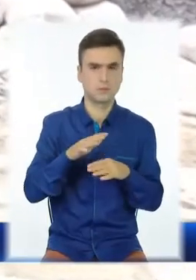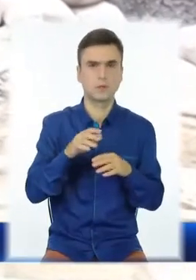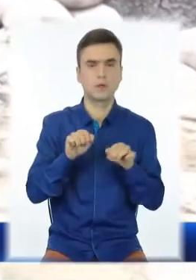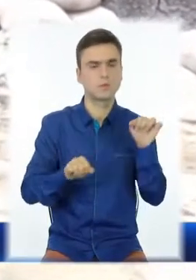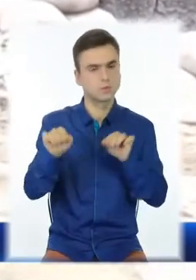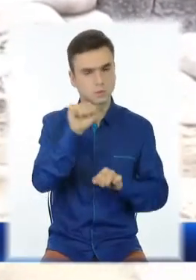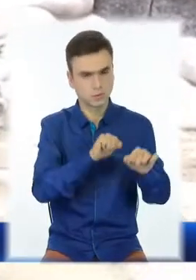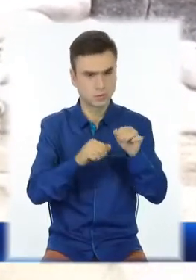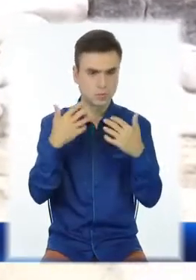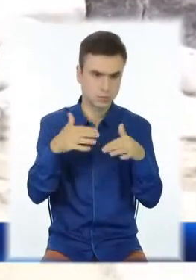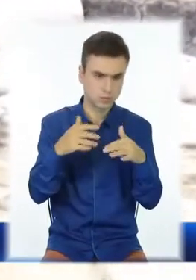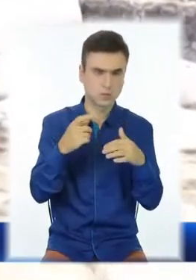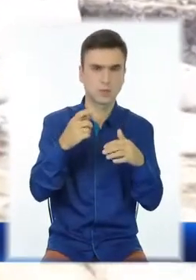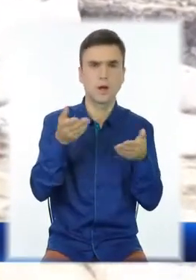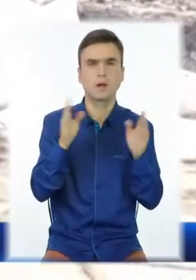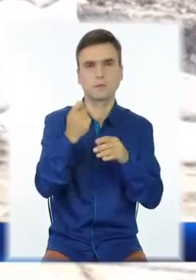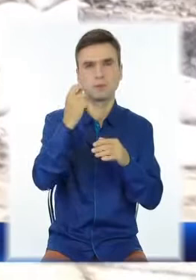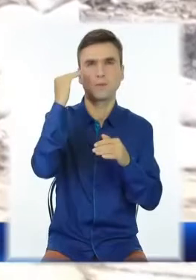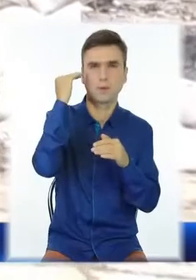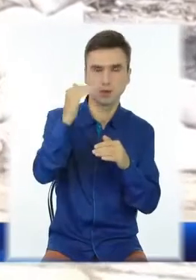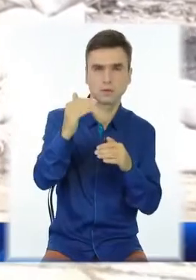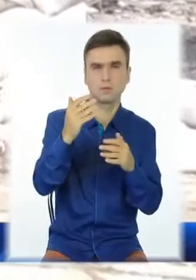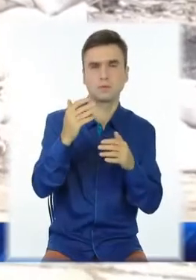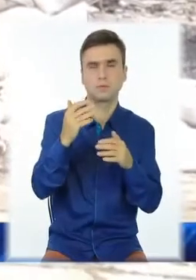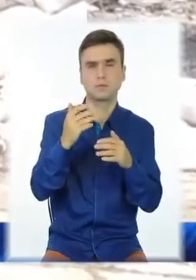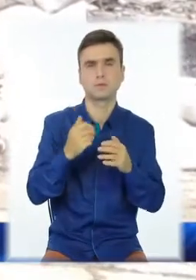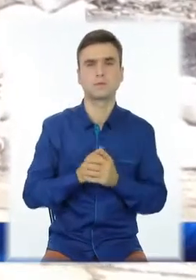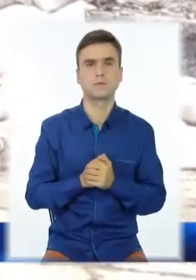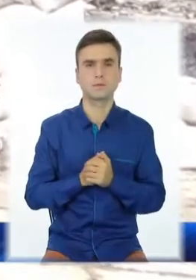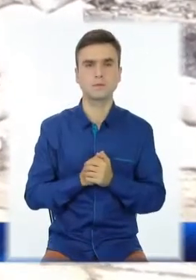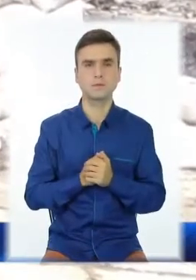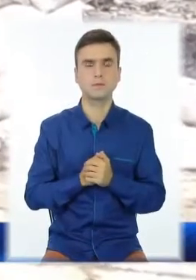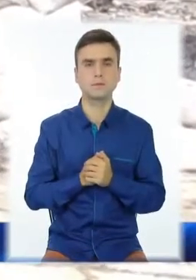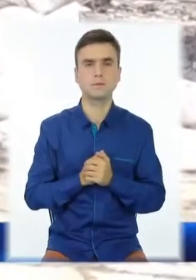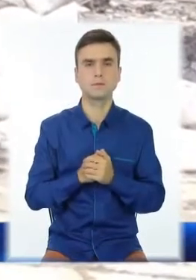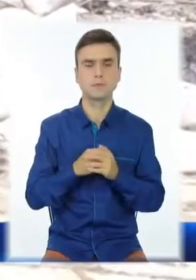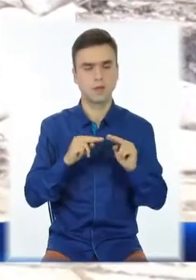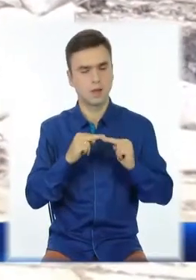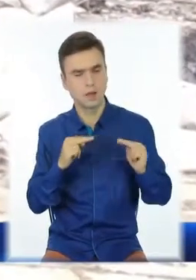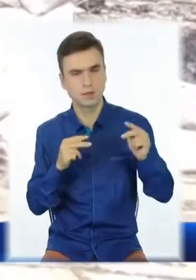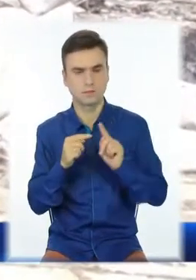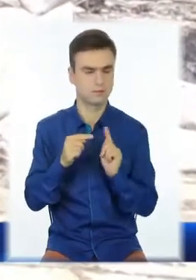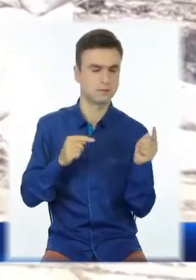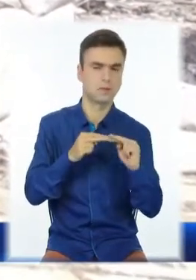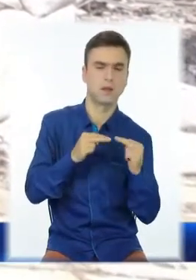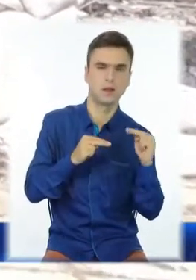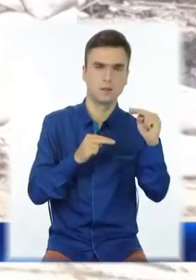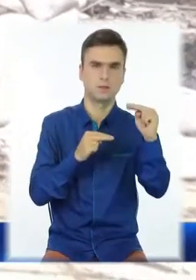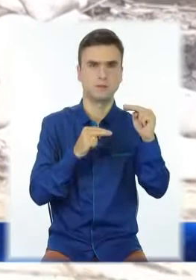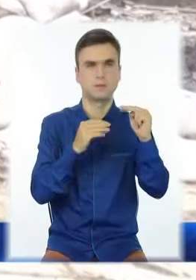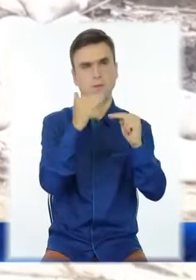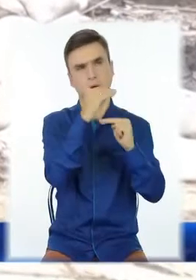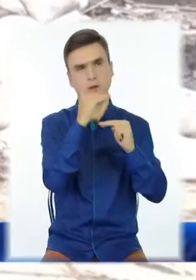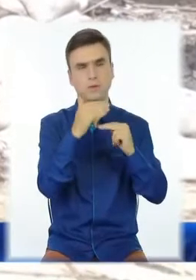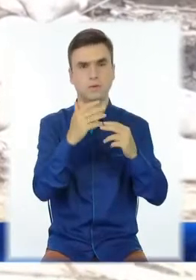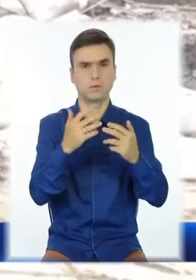нанесена. И сейчас потолок заканчивается. И там одна лестница еще у нас осталась, а потолок